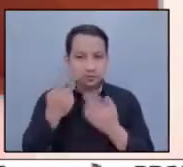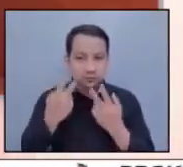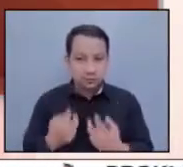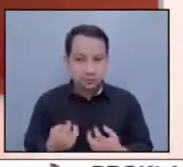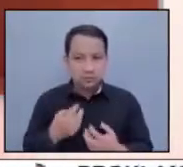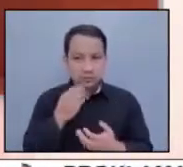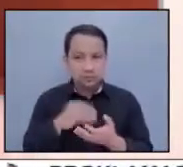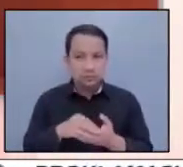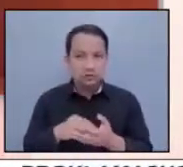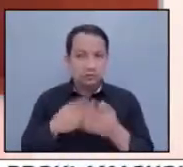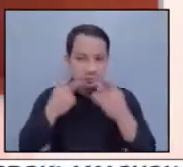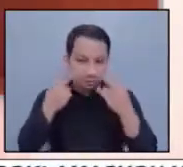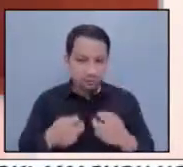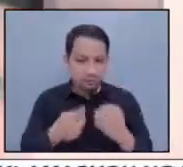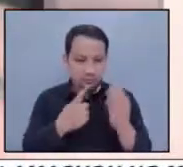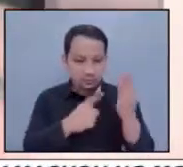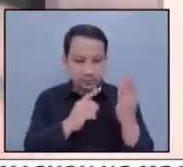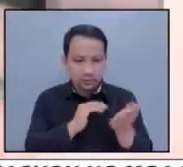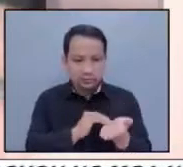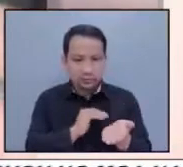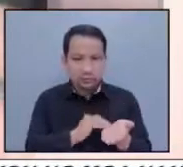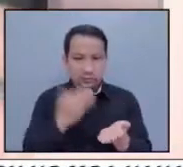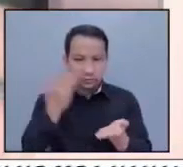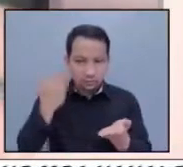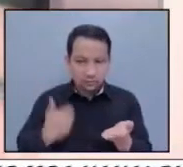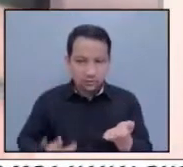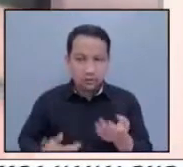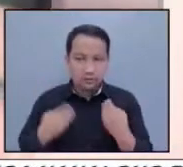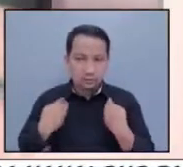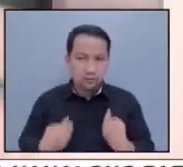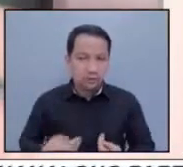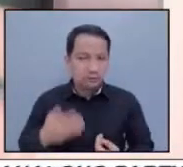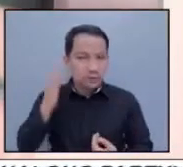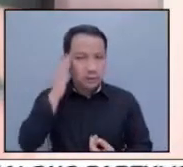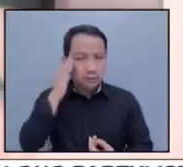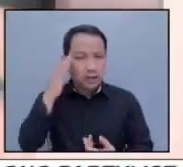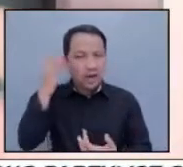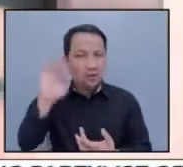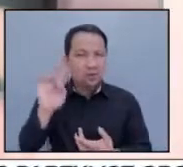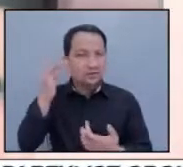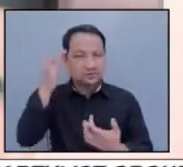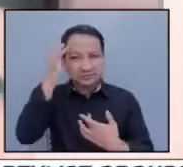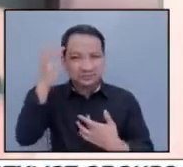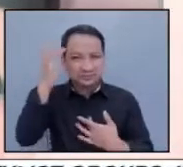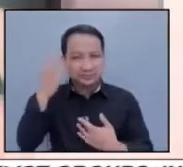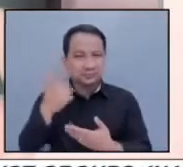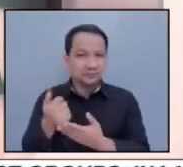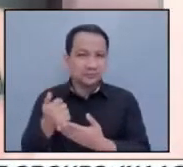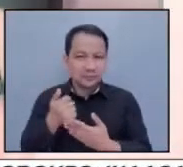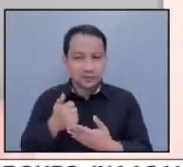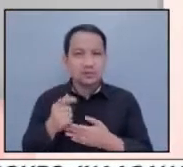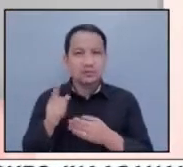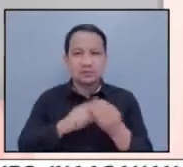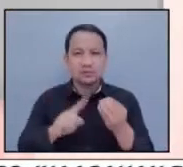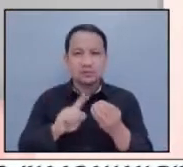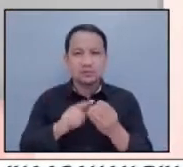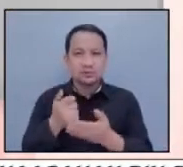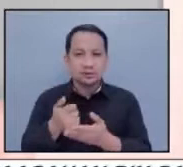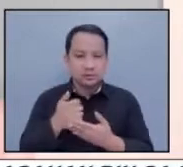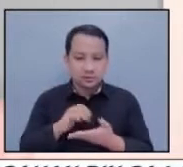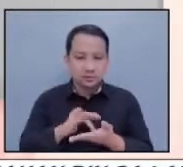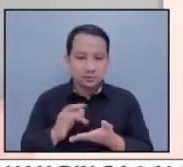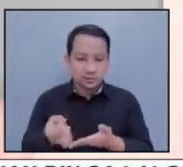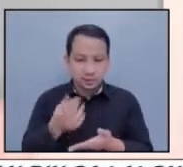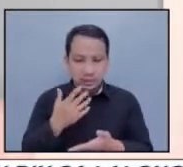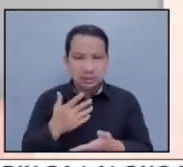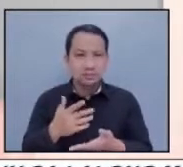mapakikap lang po na kaya ko lang po na financial assistance sa katawan po sir sa mga remote